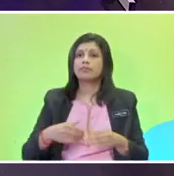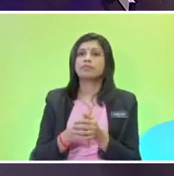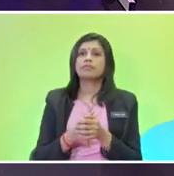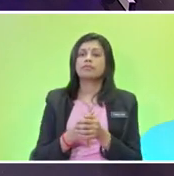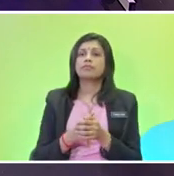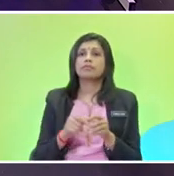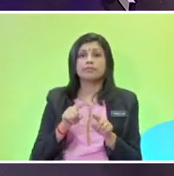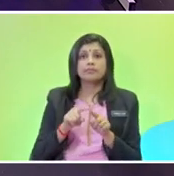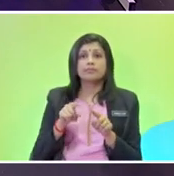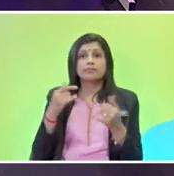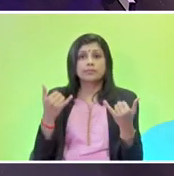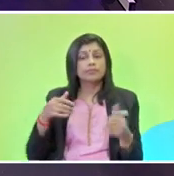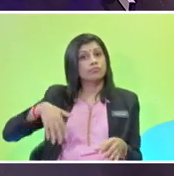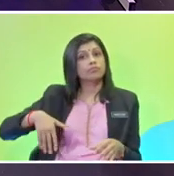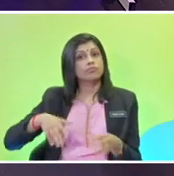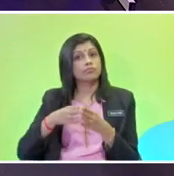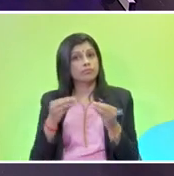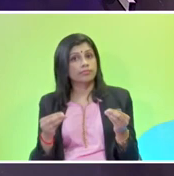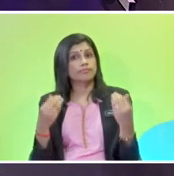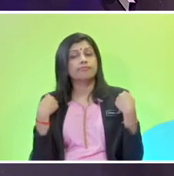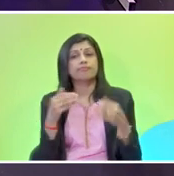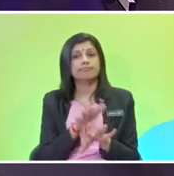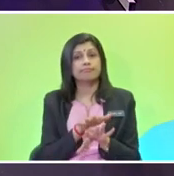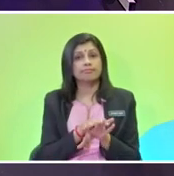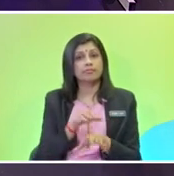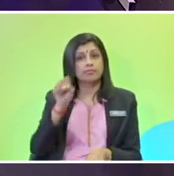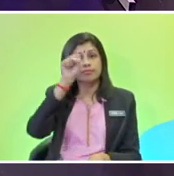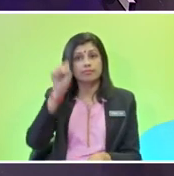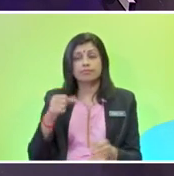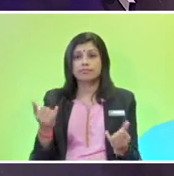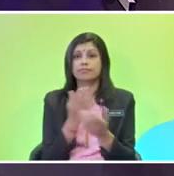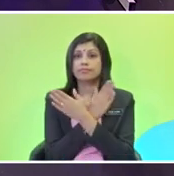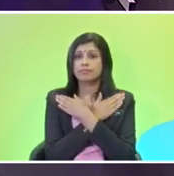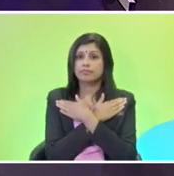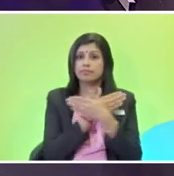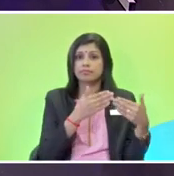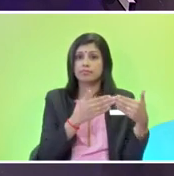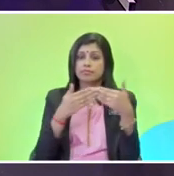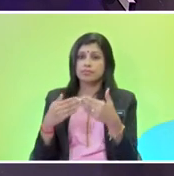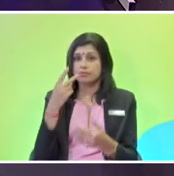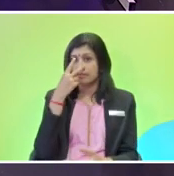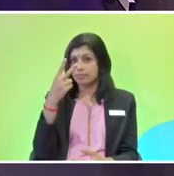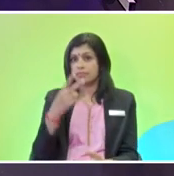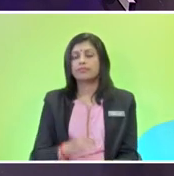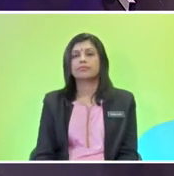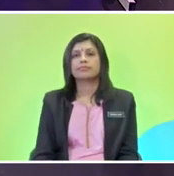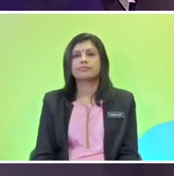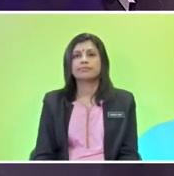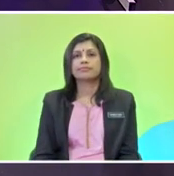ada banyak lagi nak mengira selepas ni. Tapi kita akan berehat sebentar. Jangan ke mana-mana, kita kembali selepas ini.